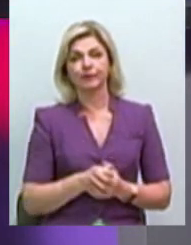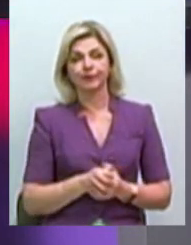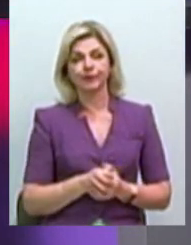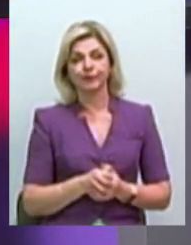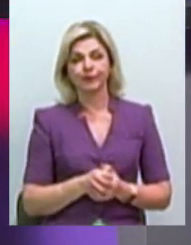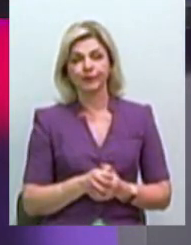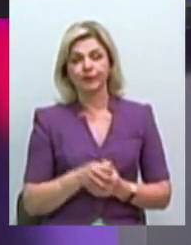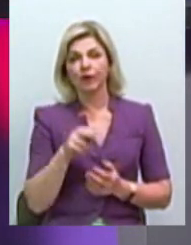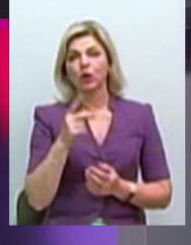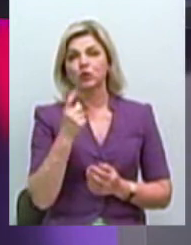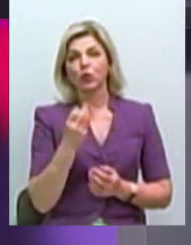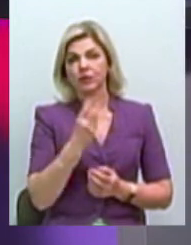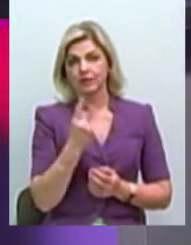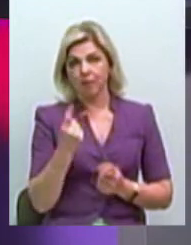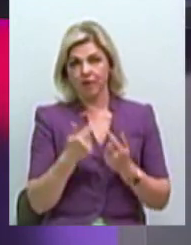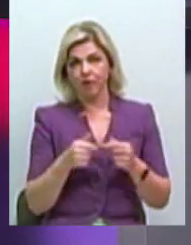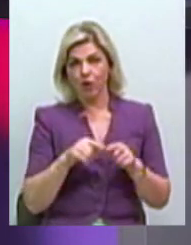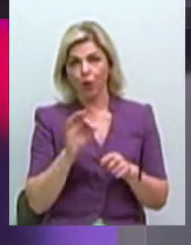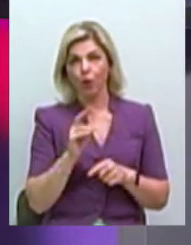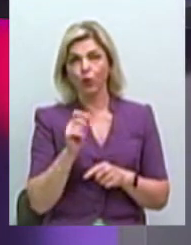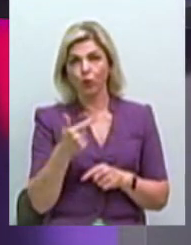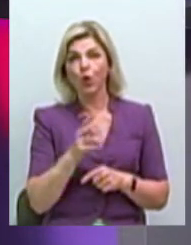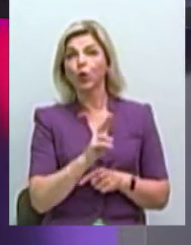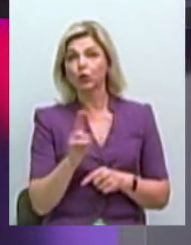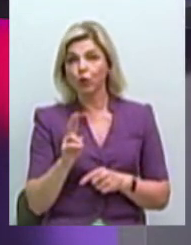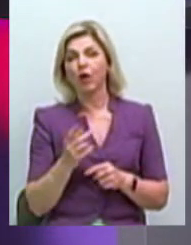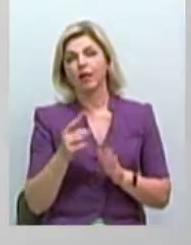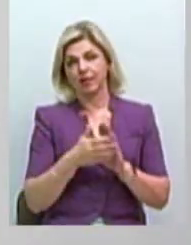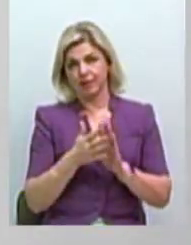комісії по 131-му округу. Хто вони? Далі у візитівці.